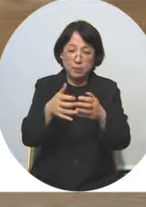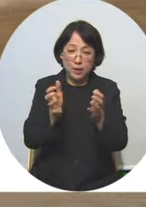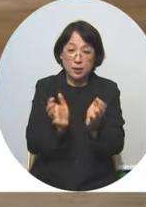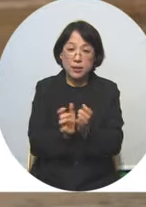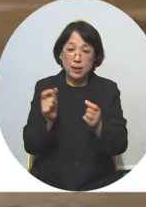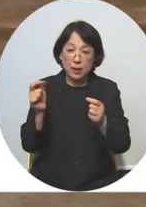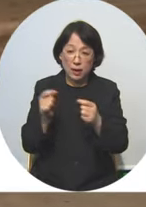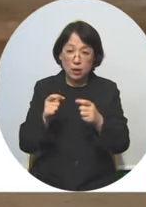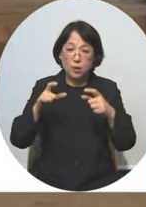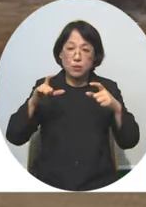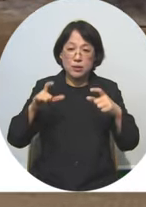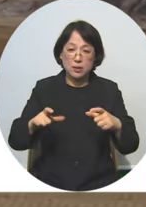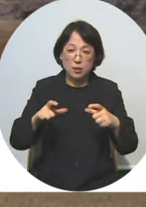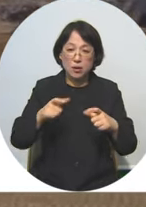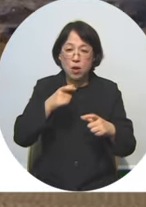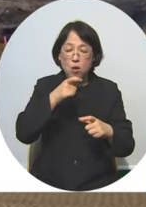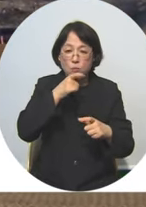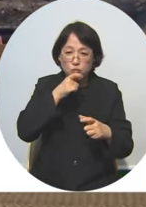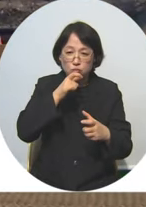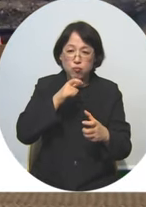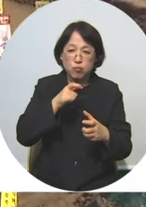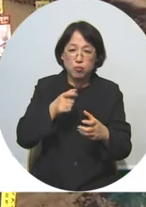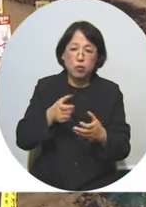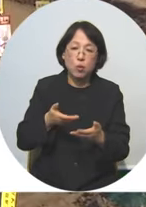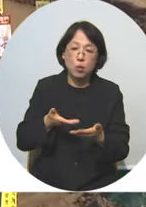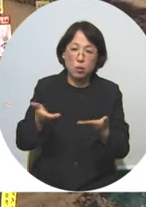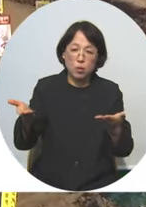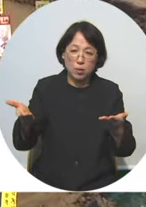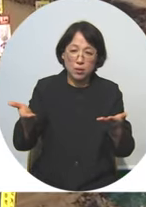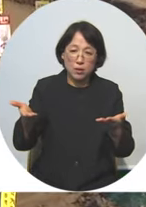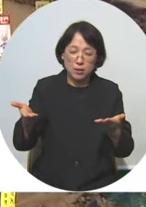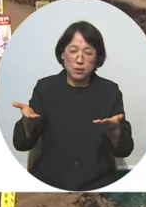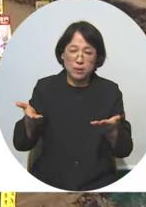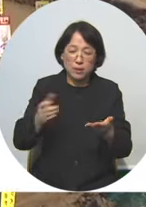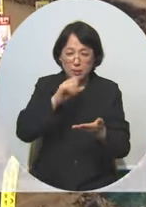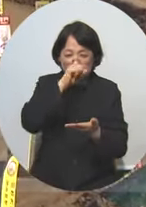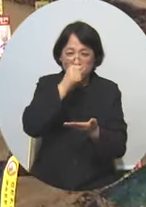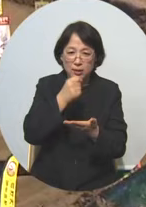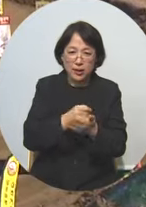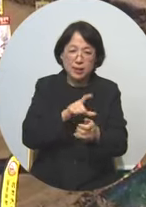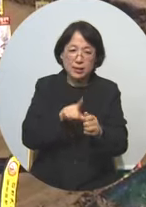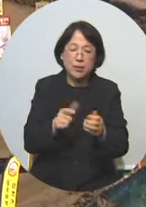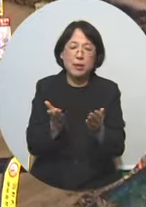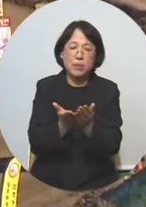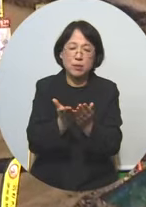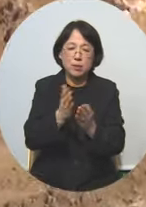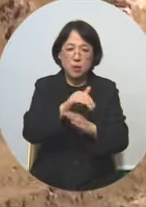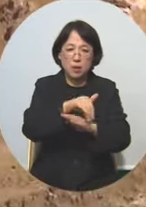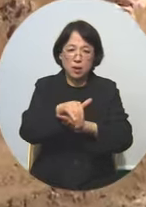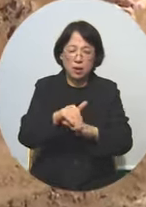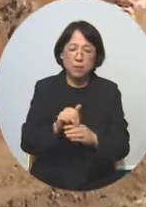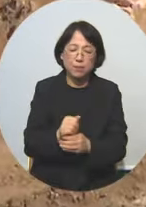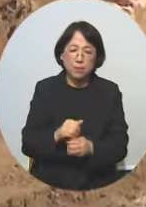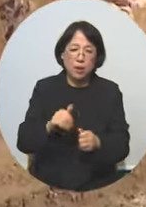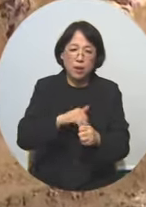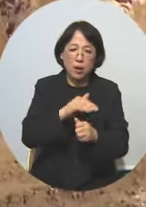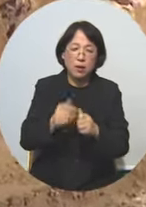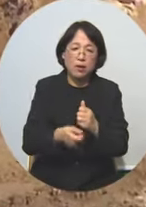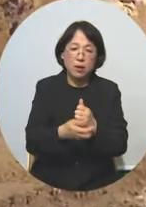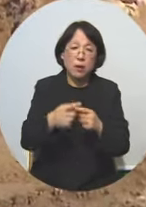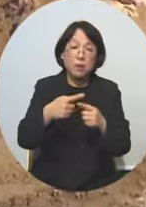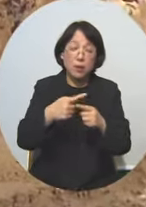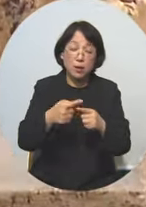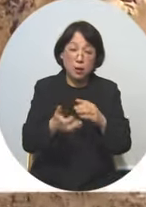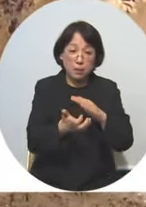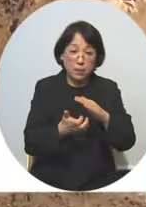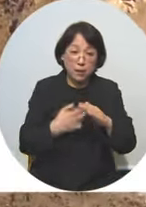인근 지역에 용수를 적기에 공급하는 방안도 이번 협약에 포함됐습니다. 환경 영향평가는 사전